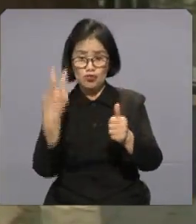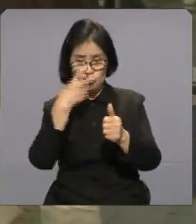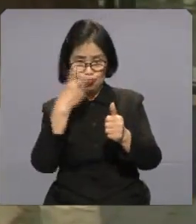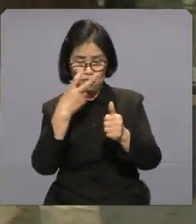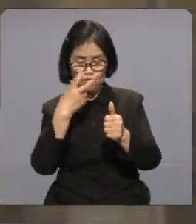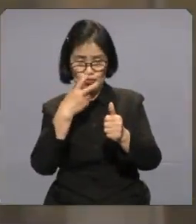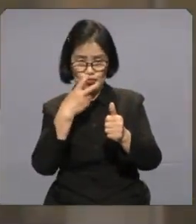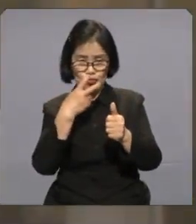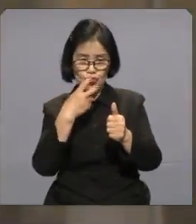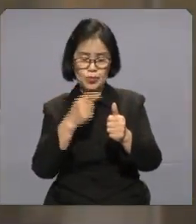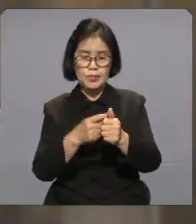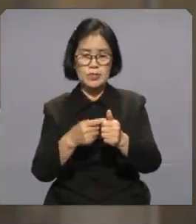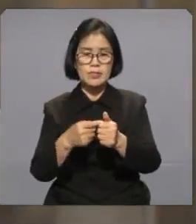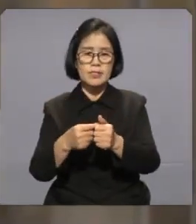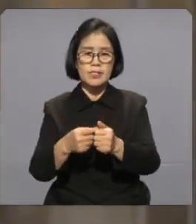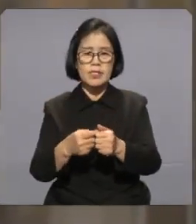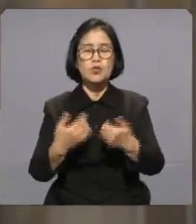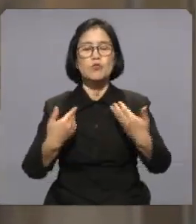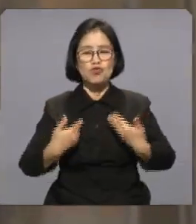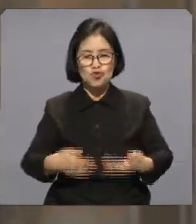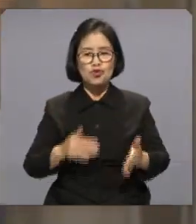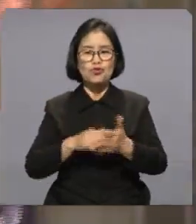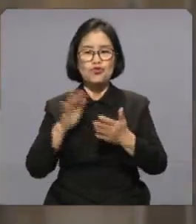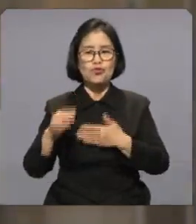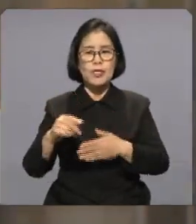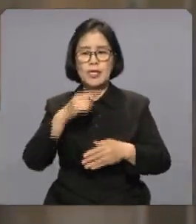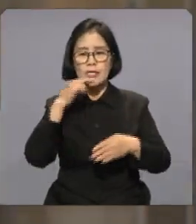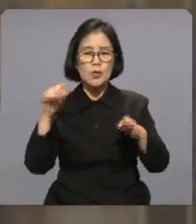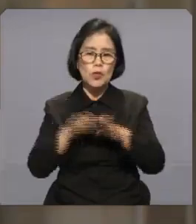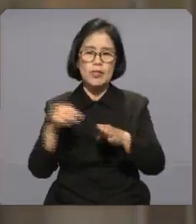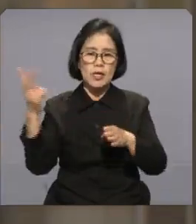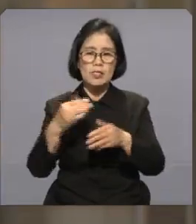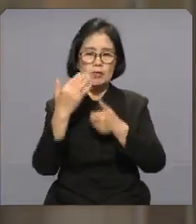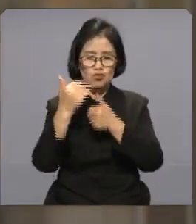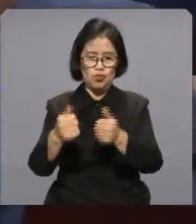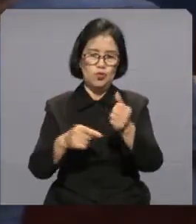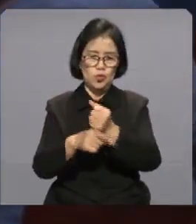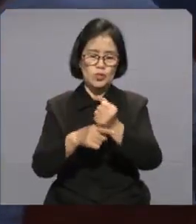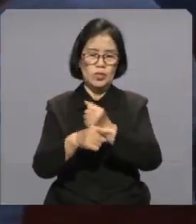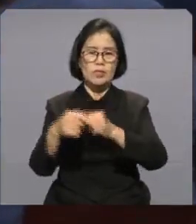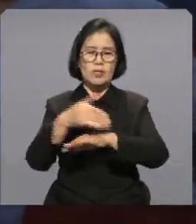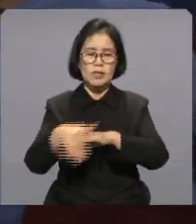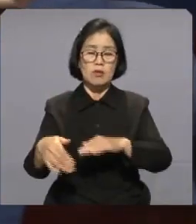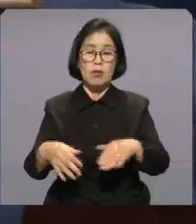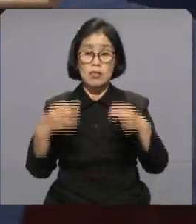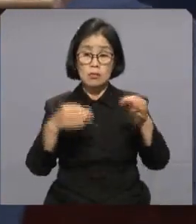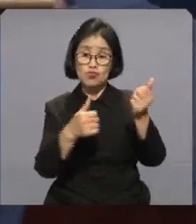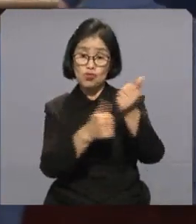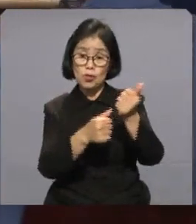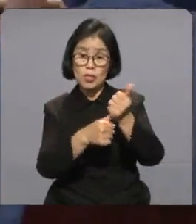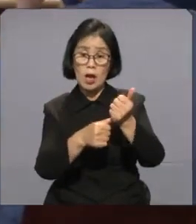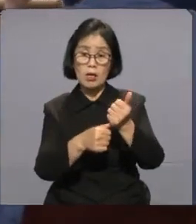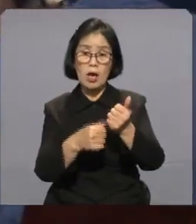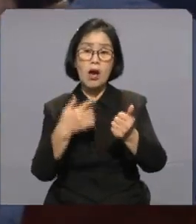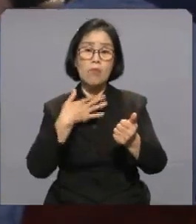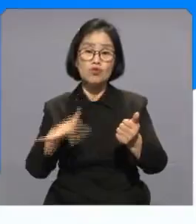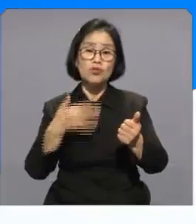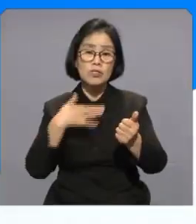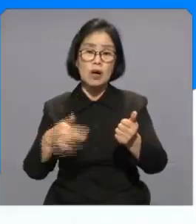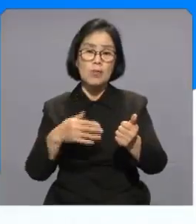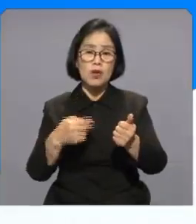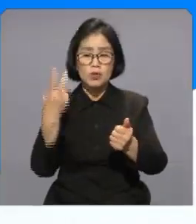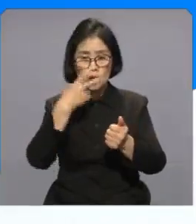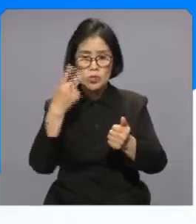조사했던 검찰은 숨고르기에 들어간 뒤 일요일 다시 불러 조사할 예정입니다. 김 부원장은 혐의를 부인하며